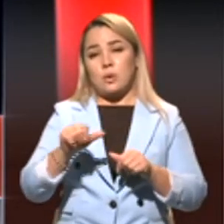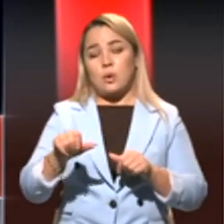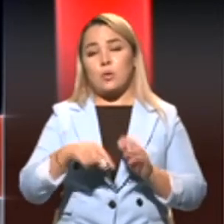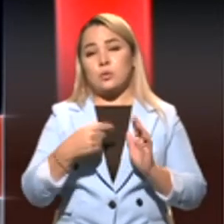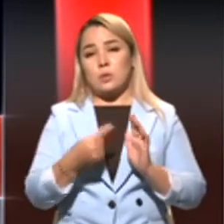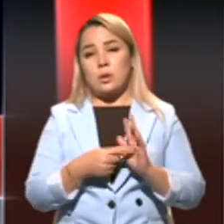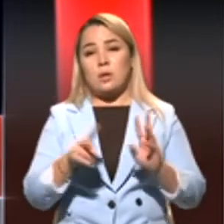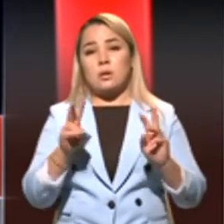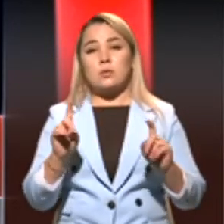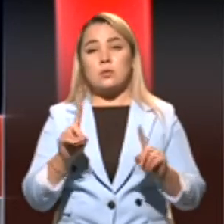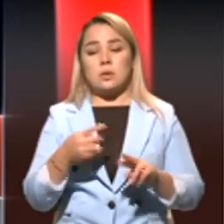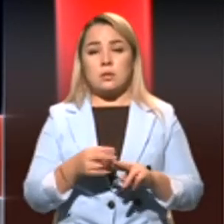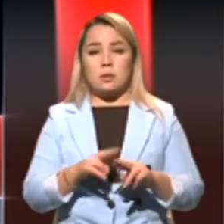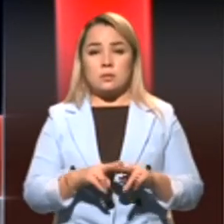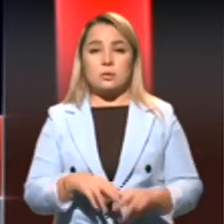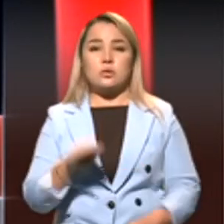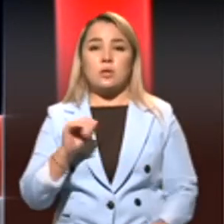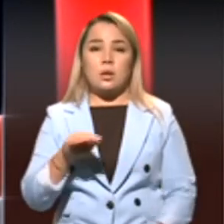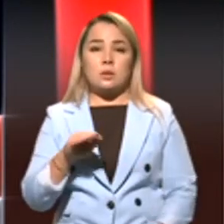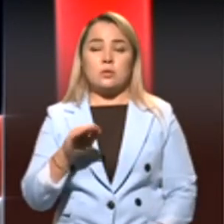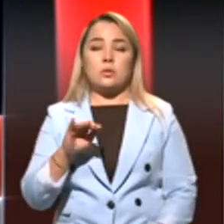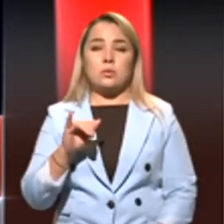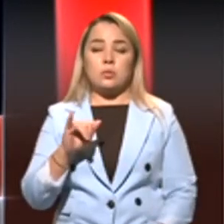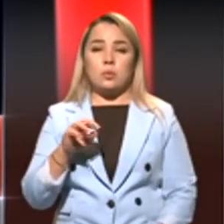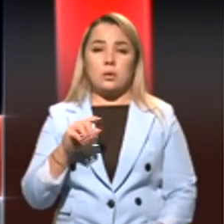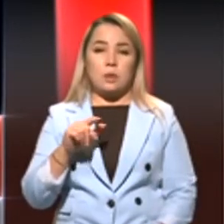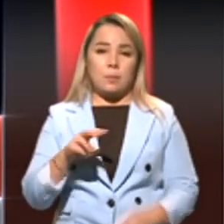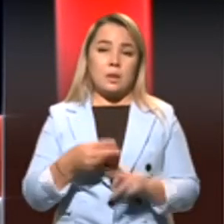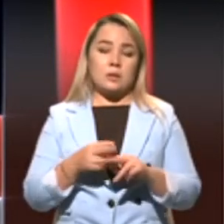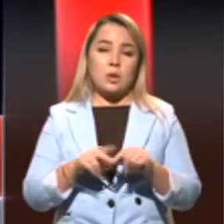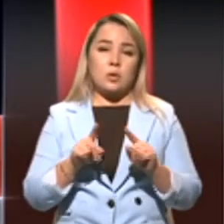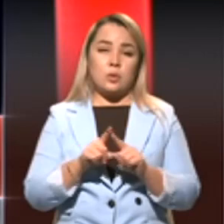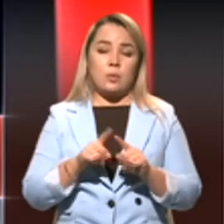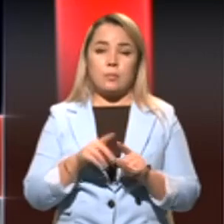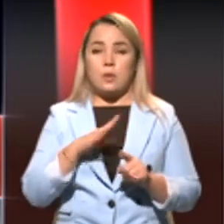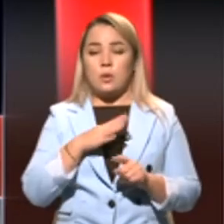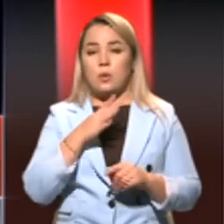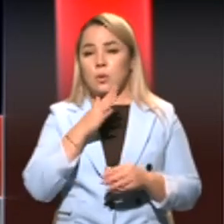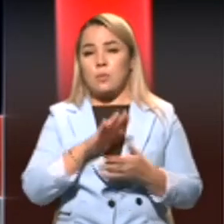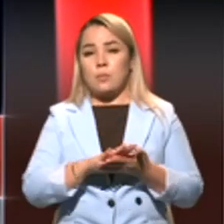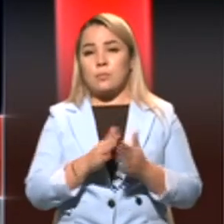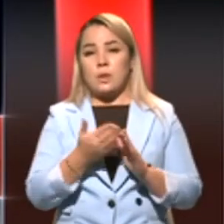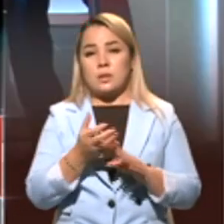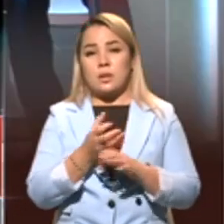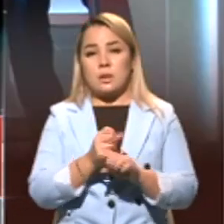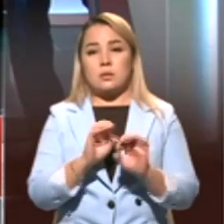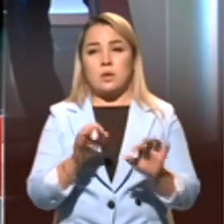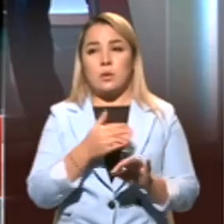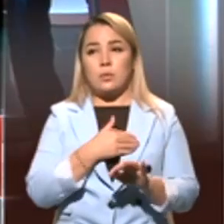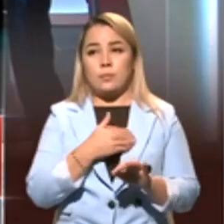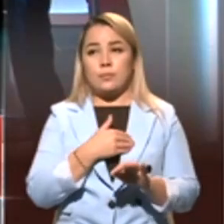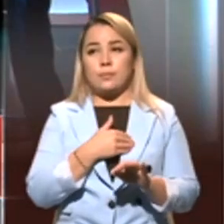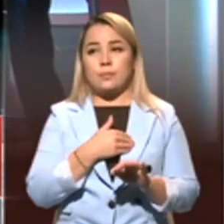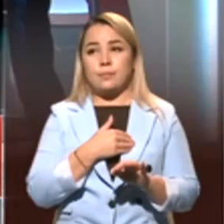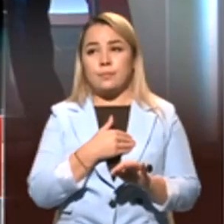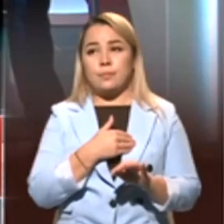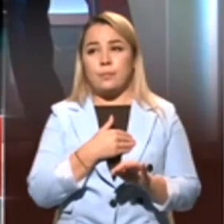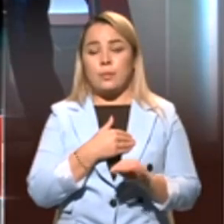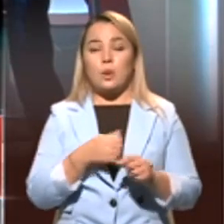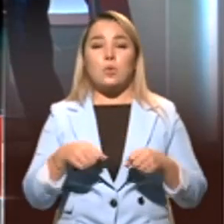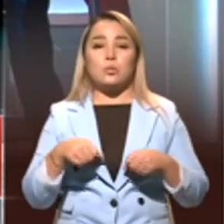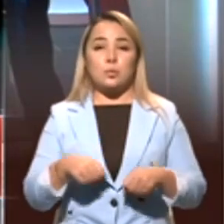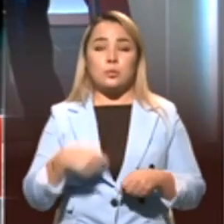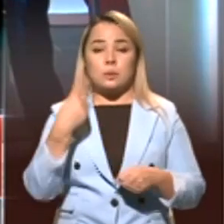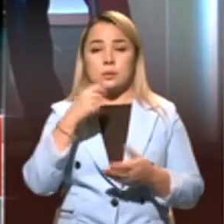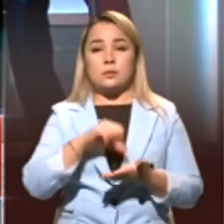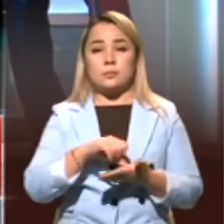Жат діни ағым дегеніміз не, Жандарбек? Діни ағым деген енді үлкен көп уақыттар кетеді, қысқартып айтатын болсақ, құқықтық